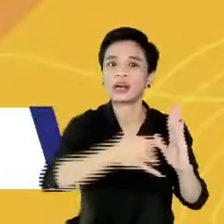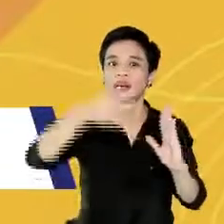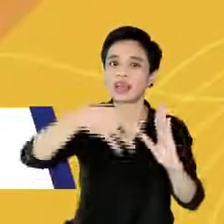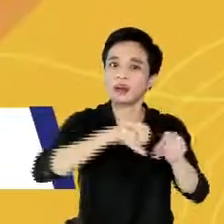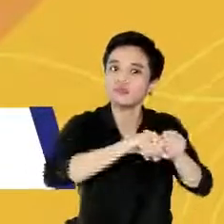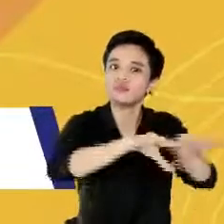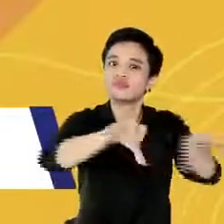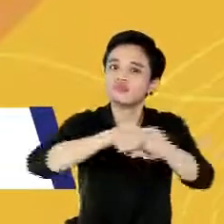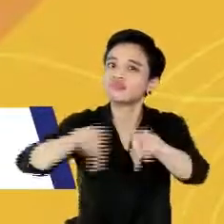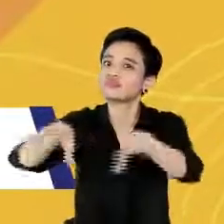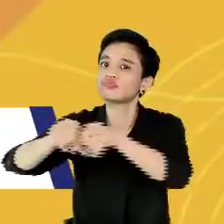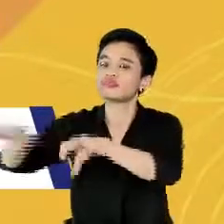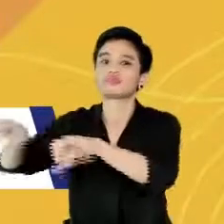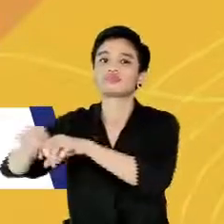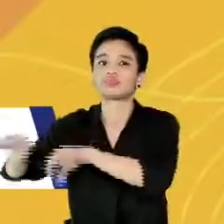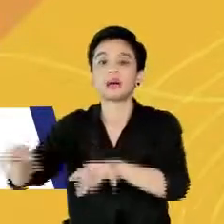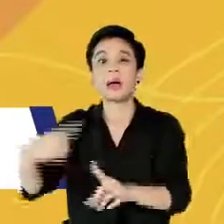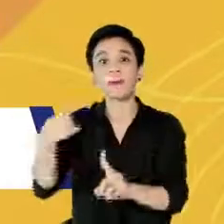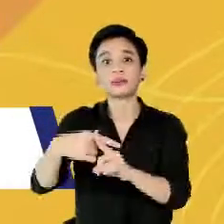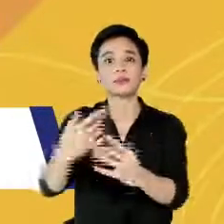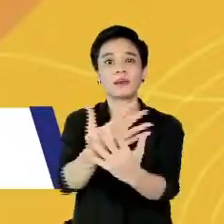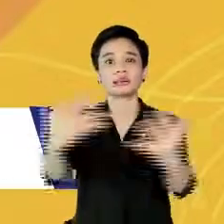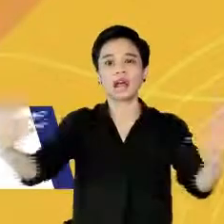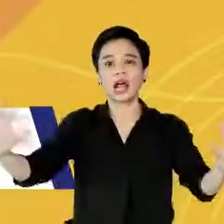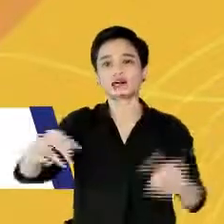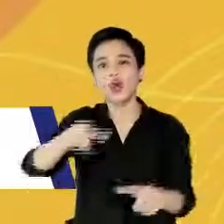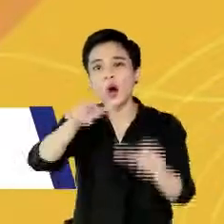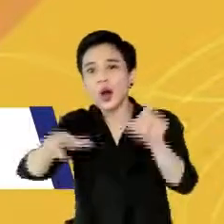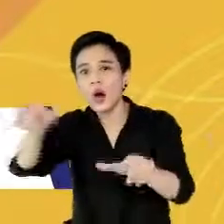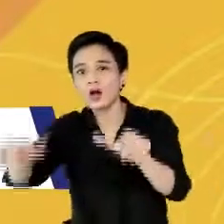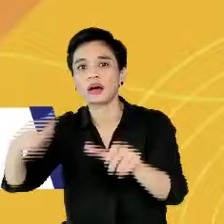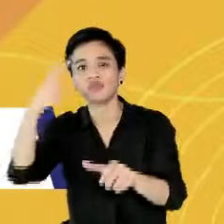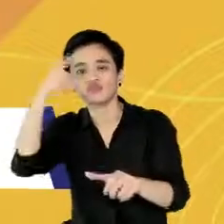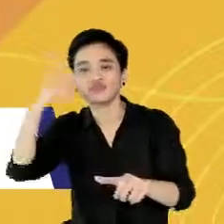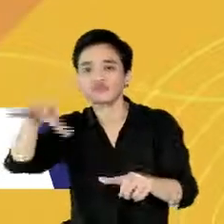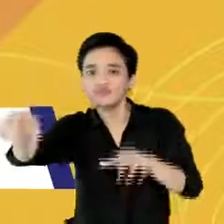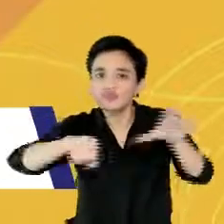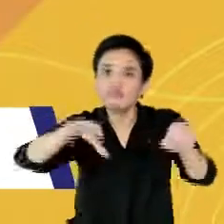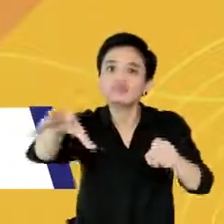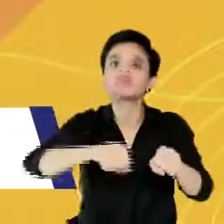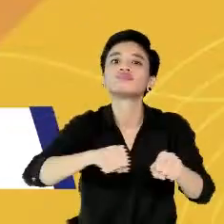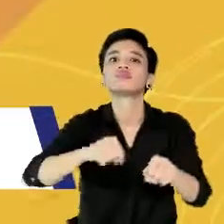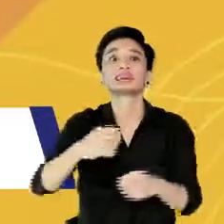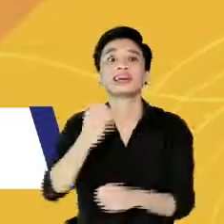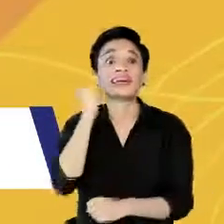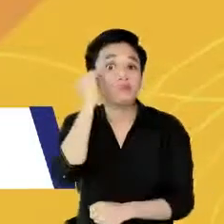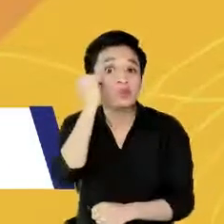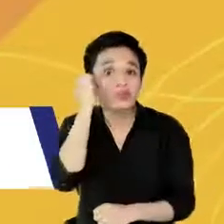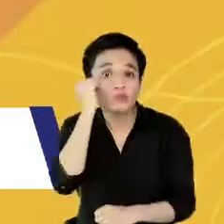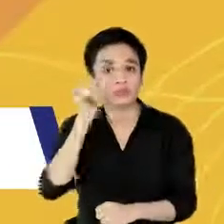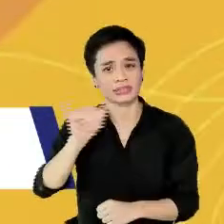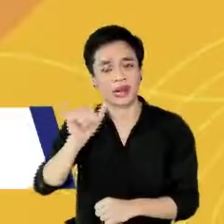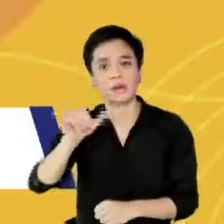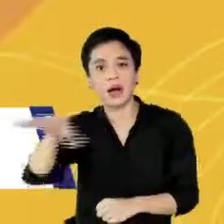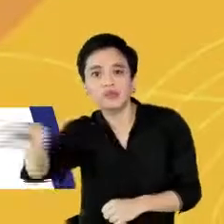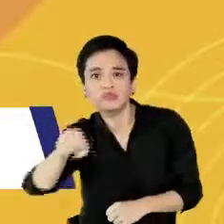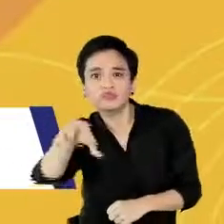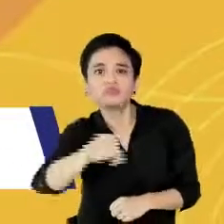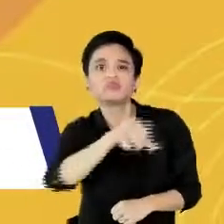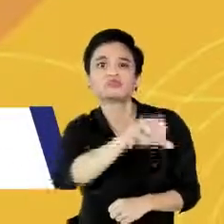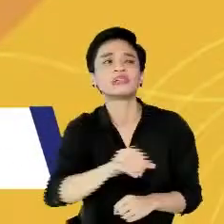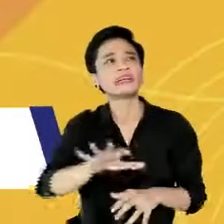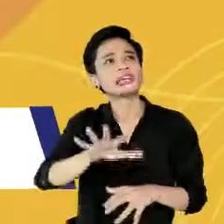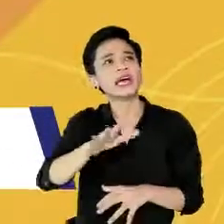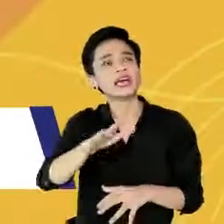mengajak semua komponen masyarakat termasuk pemanfaatan Ibu dasawisma Kami mempunyai lebih